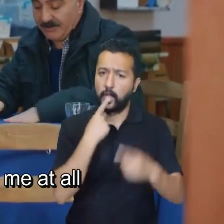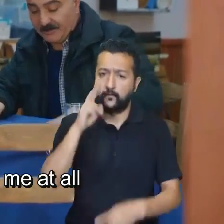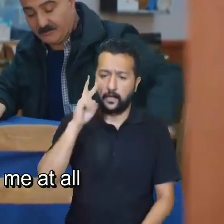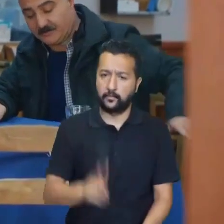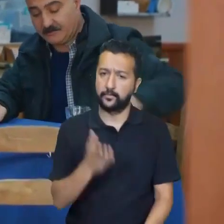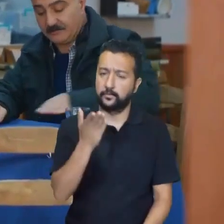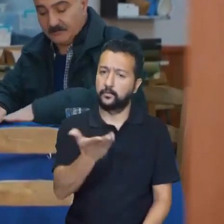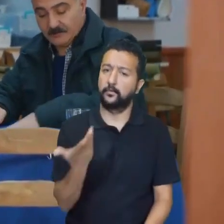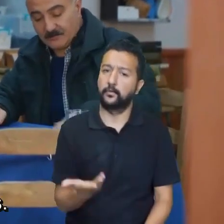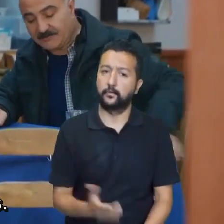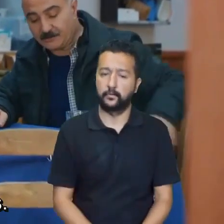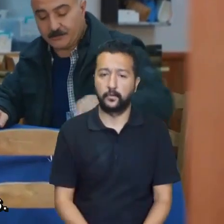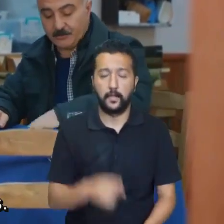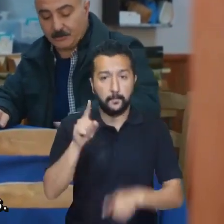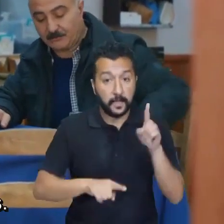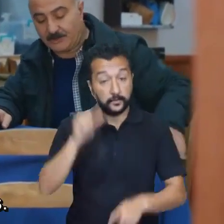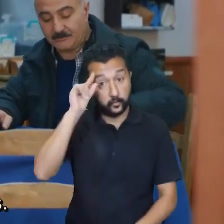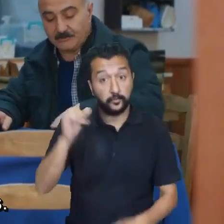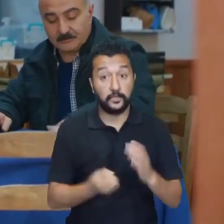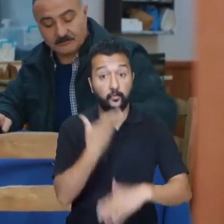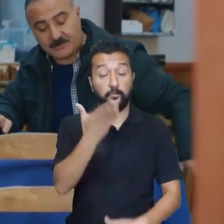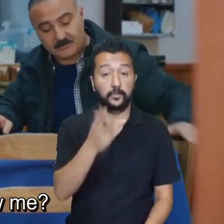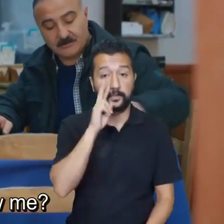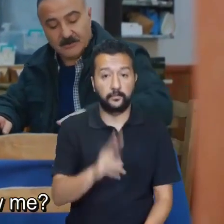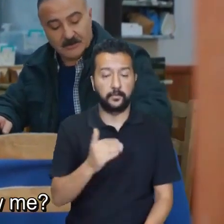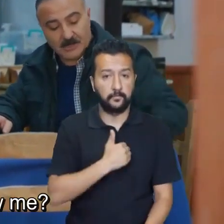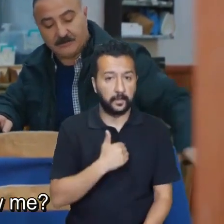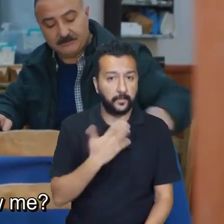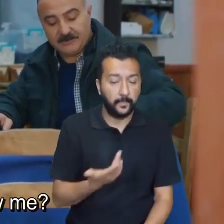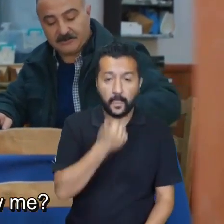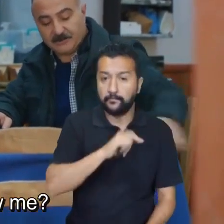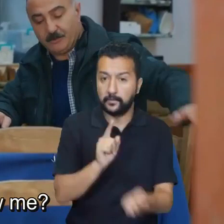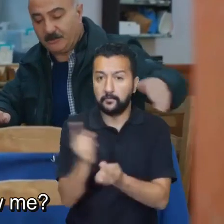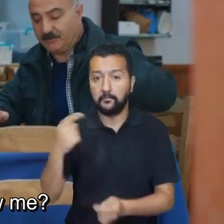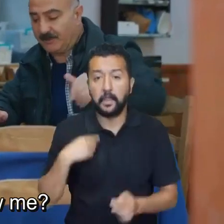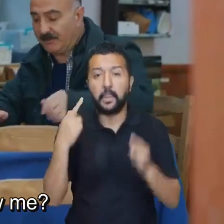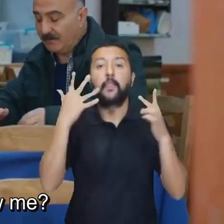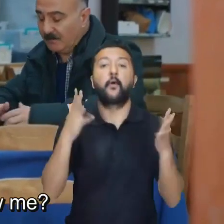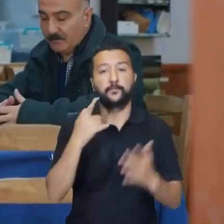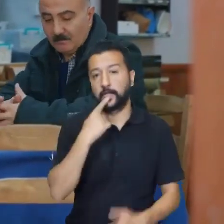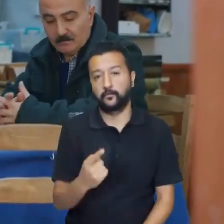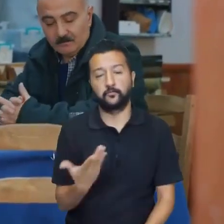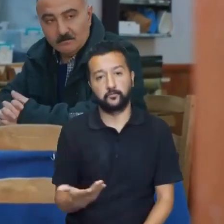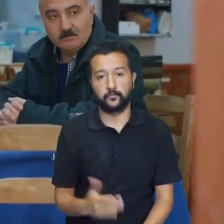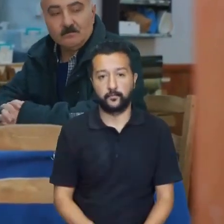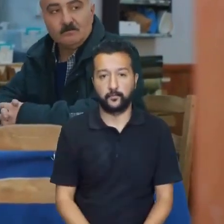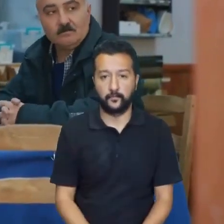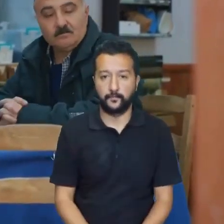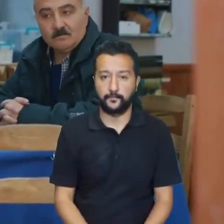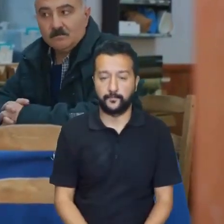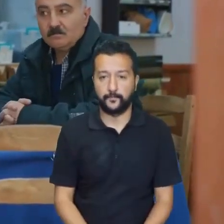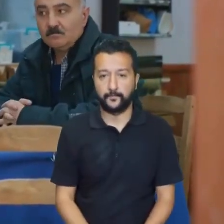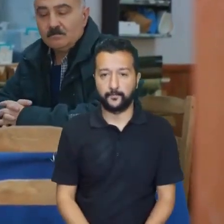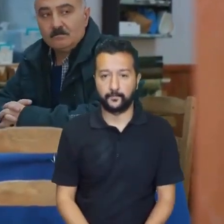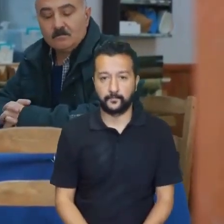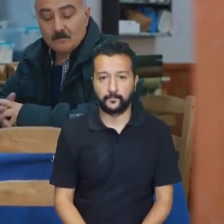Vallahi billahi ya. Bazen şüphe ediyorum yani. Ben, abim beni tanımıyor mu acaba ya? Masanın dediğini